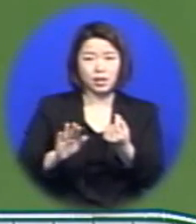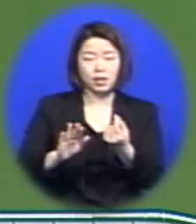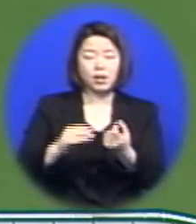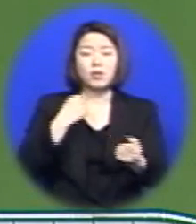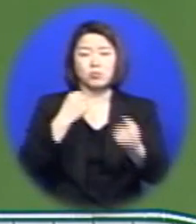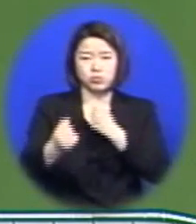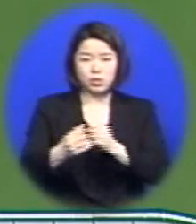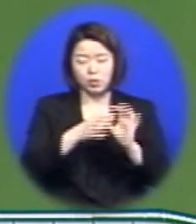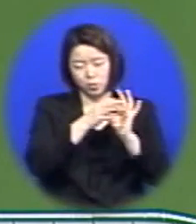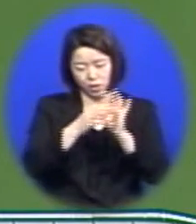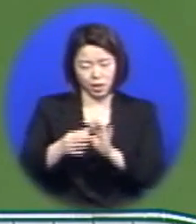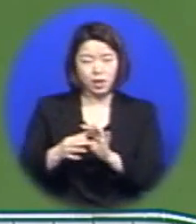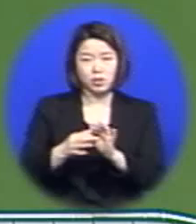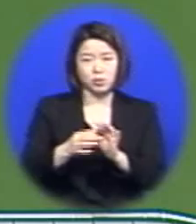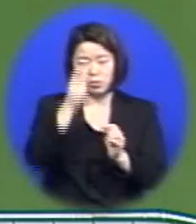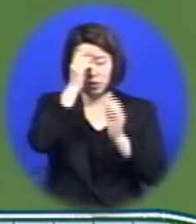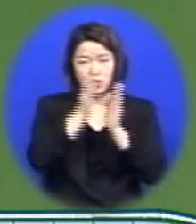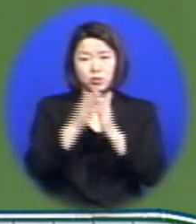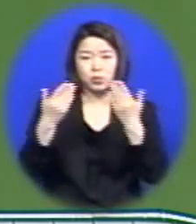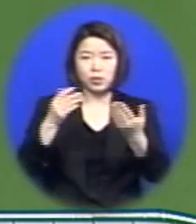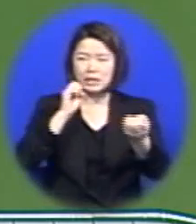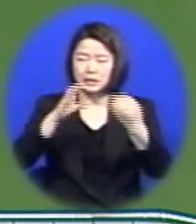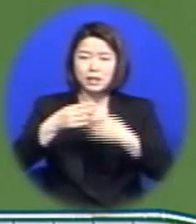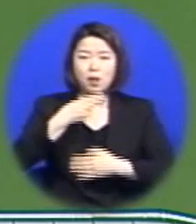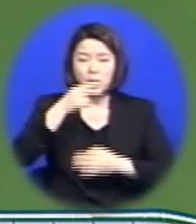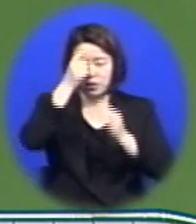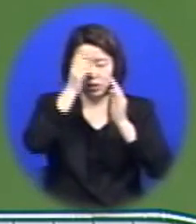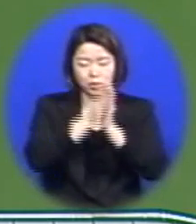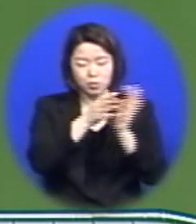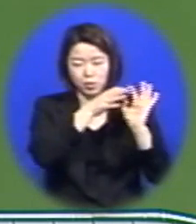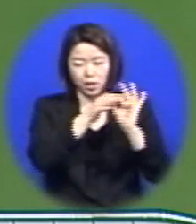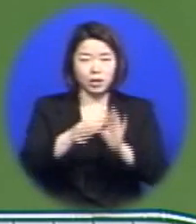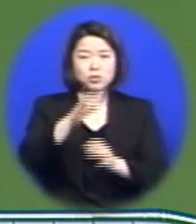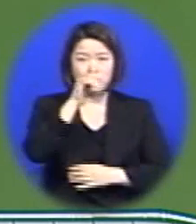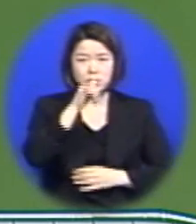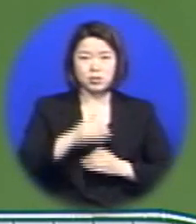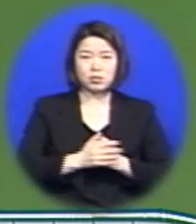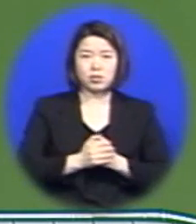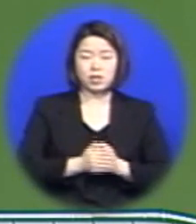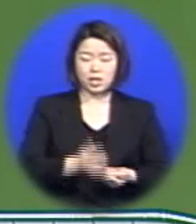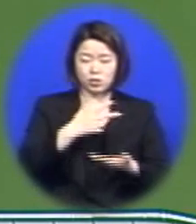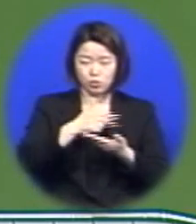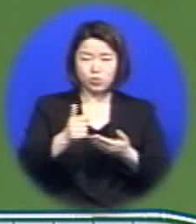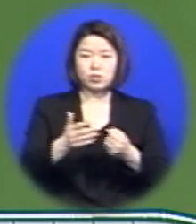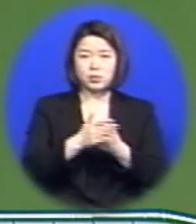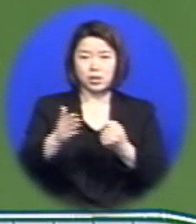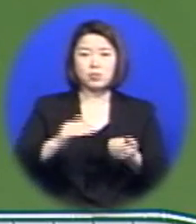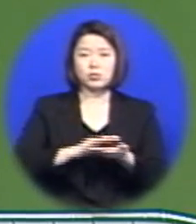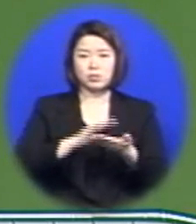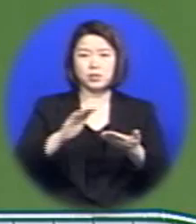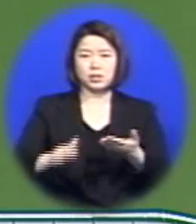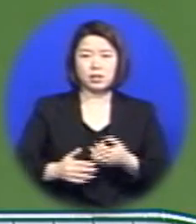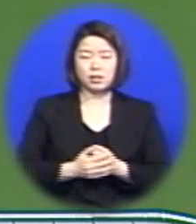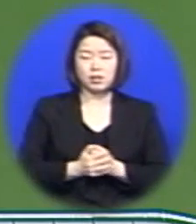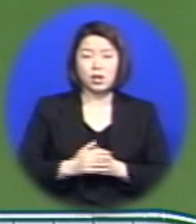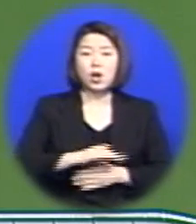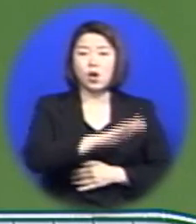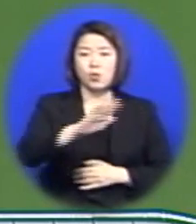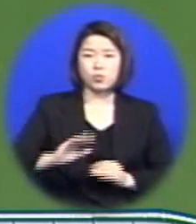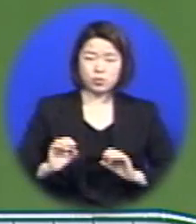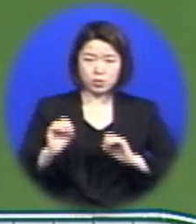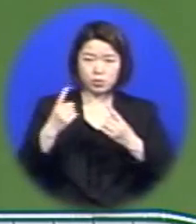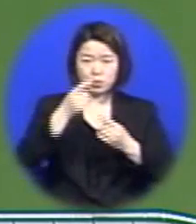계속 기도해요 응답도 없는 기도를 그렇게 계속해요 주님 때문인 거예요 우리로